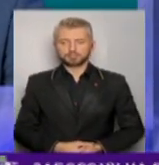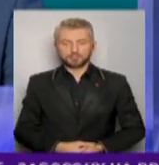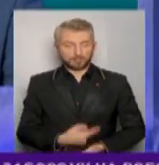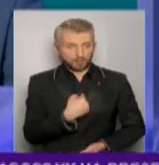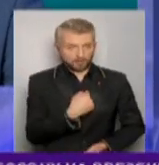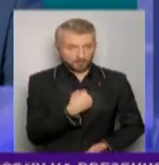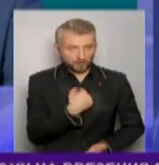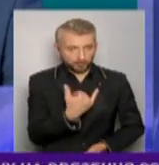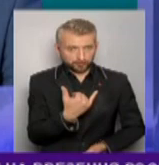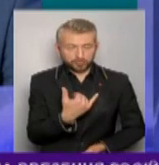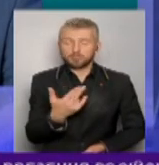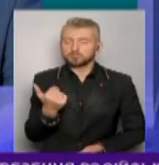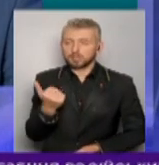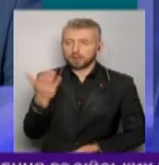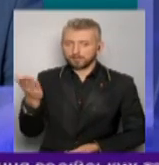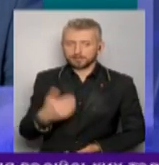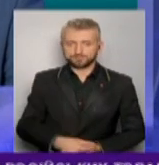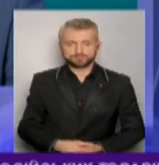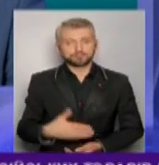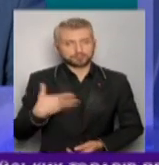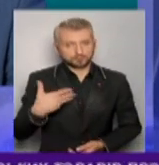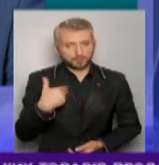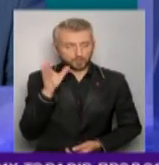Я в ефірі. Так, добрий вечір. Ми вас слухаємо, прошу.